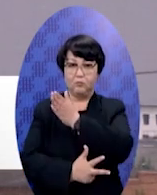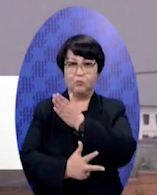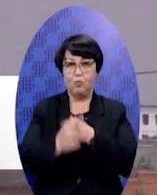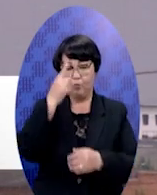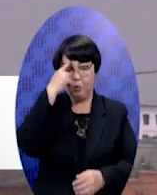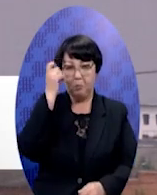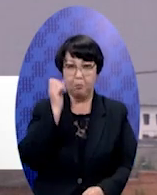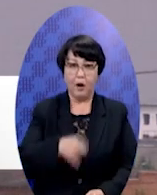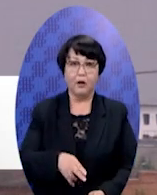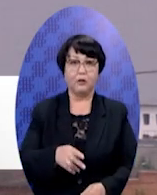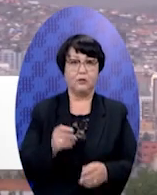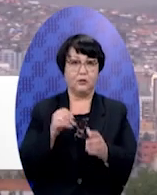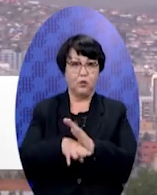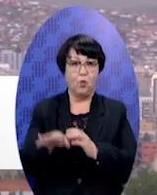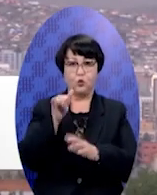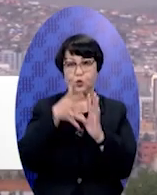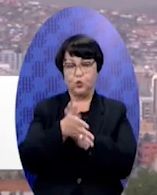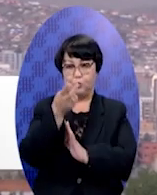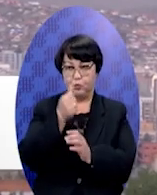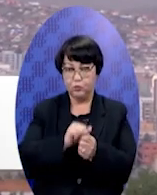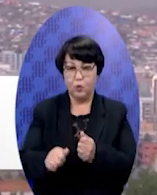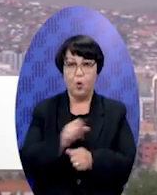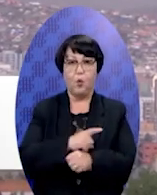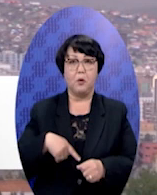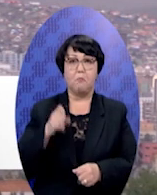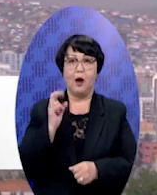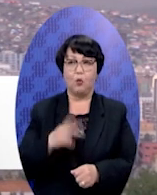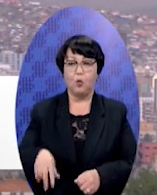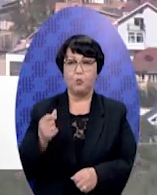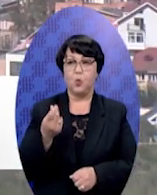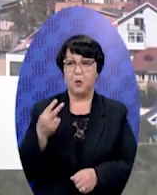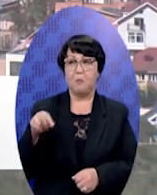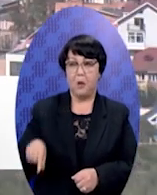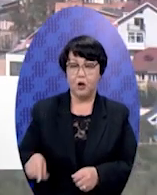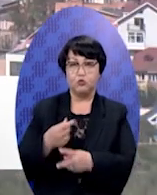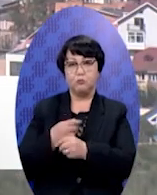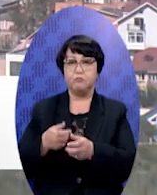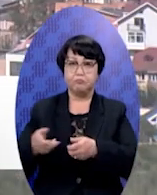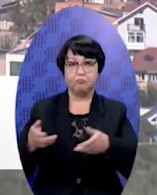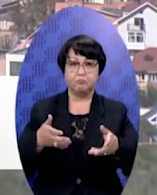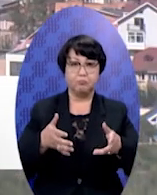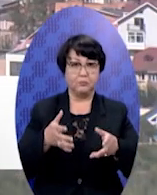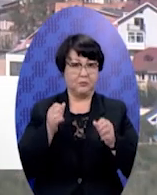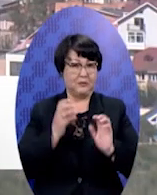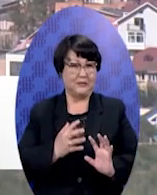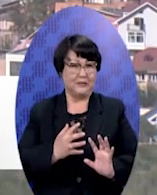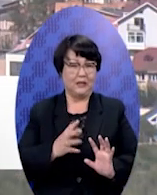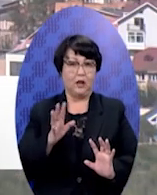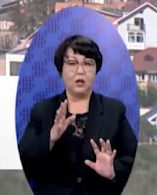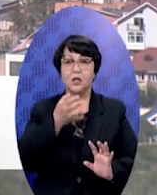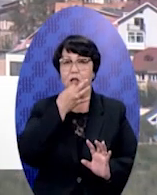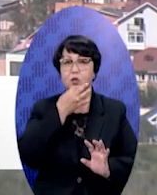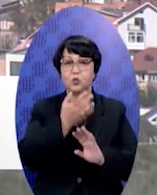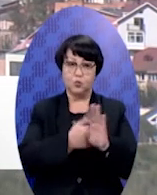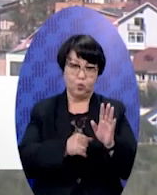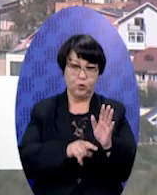төлөлтийн санхүүжилт, улсын төсөв, арилжааны банкуудын чөлөөт үлдгдэл гээд. Цаашид зөвхөн дээрх санхүүжилтийг хүлээлгүй өөр их үсвэрийг бий болгох